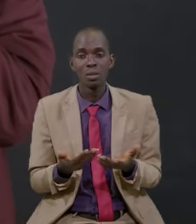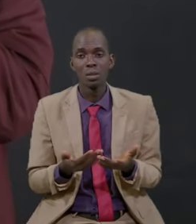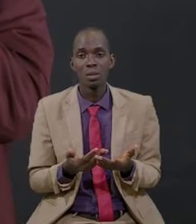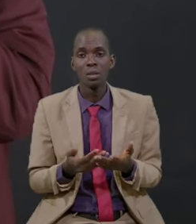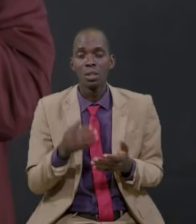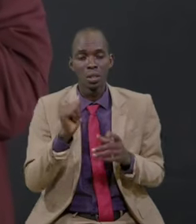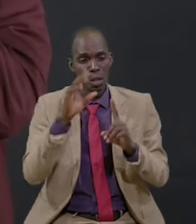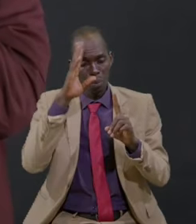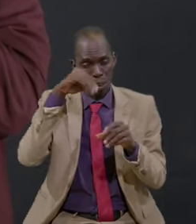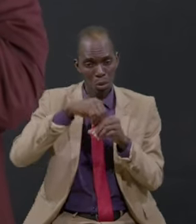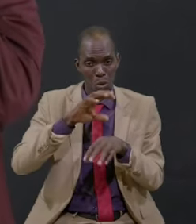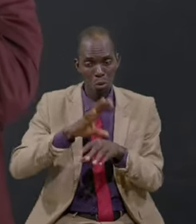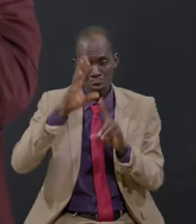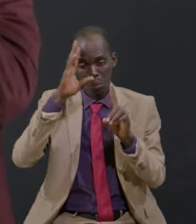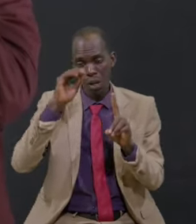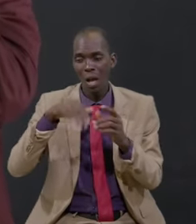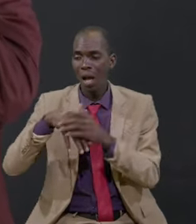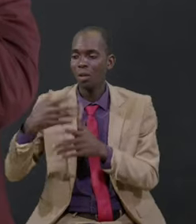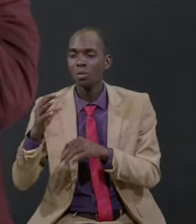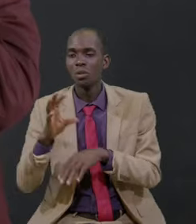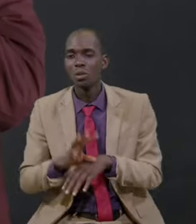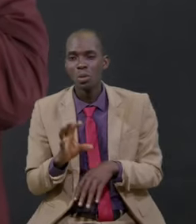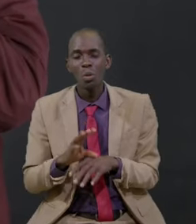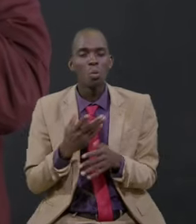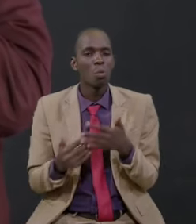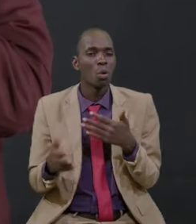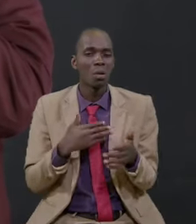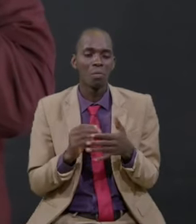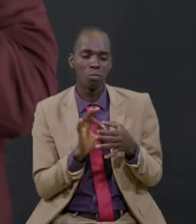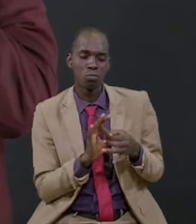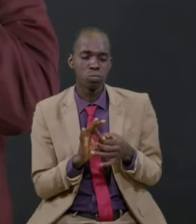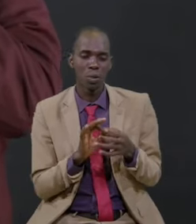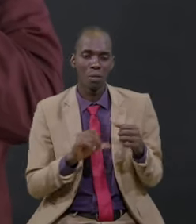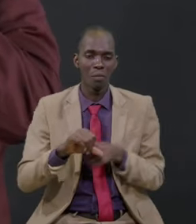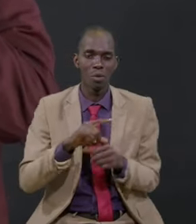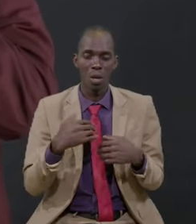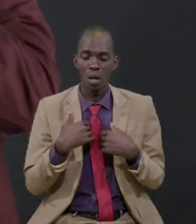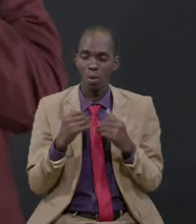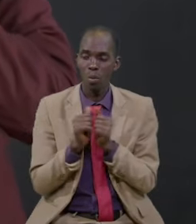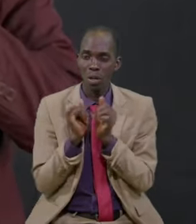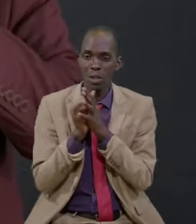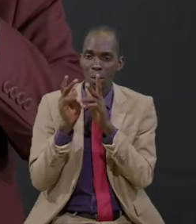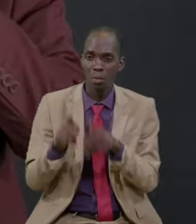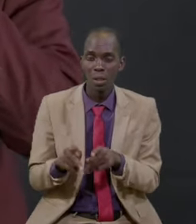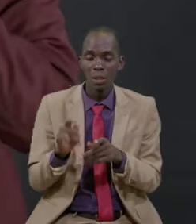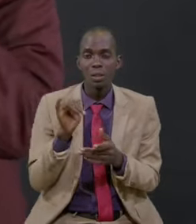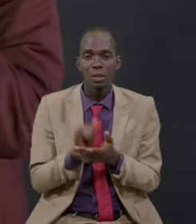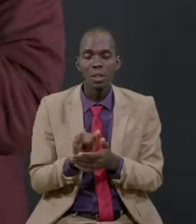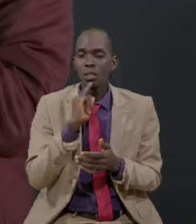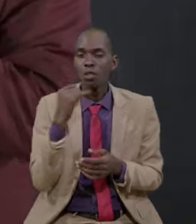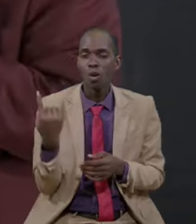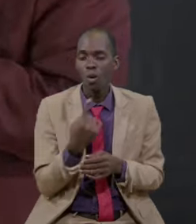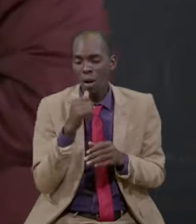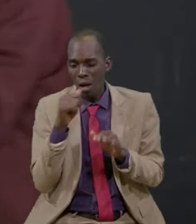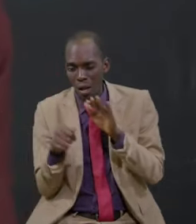hors de l'église, quelle que soit la communion que tu as avec lui, et qui ne peut pas avoir la lumière du jour, ça ce n'est pas la